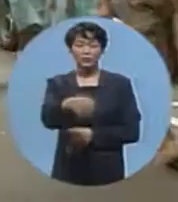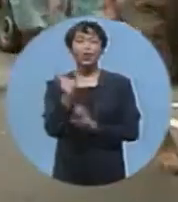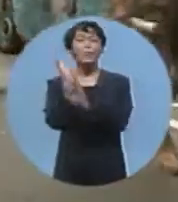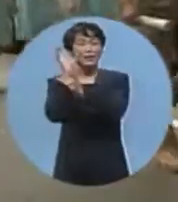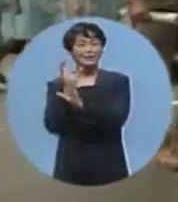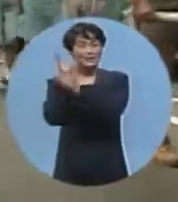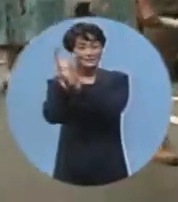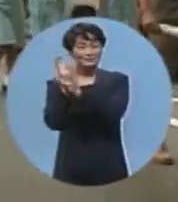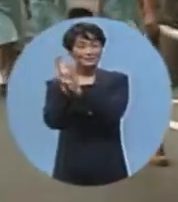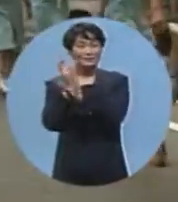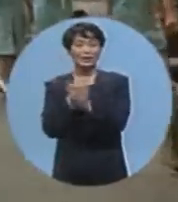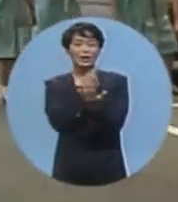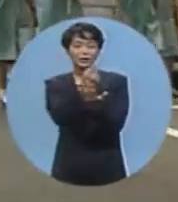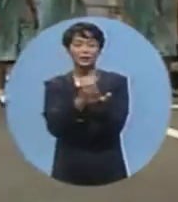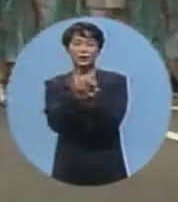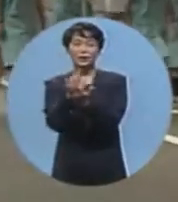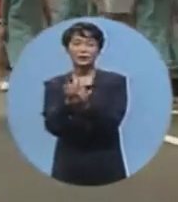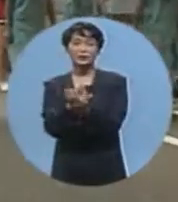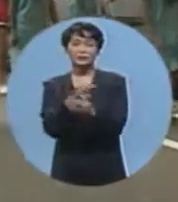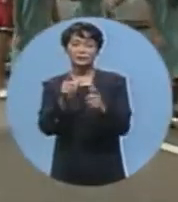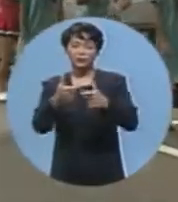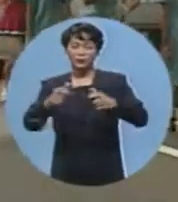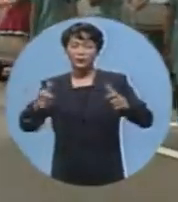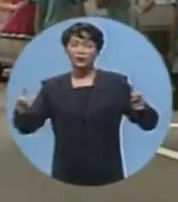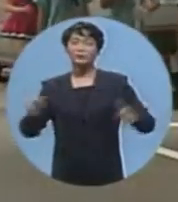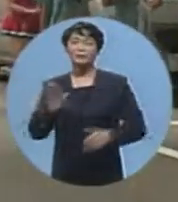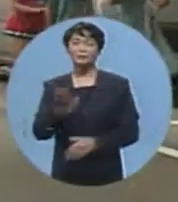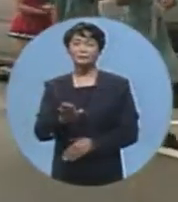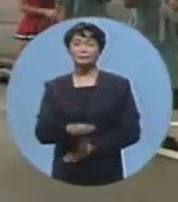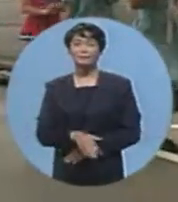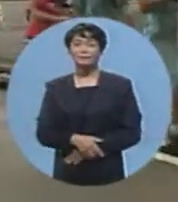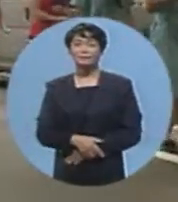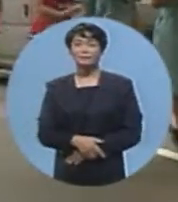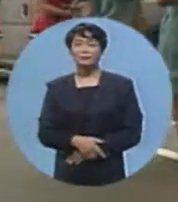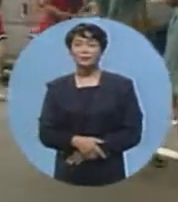重ねるごとに参加者が増えております。